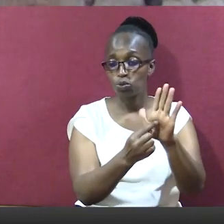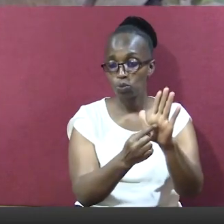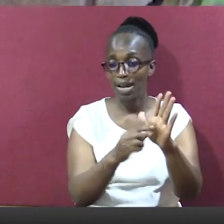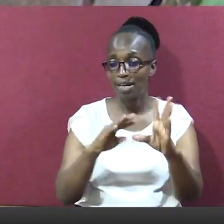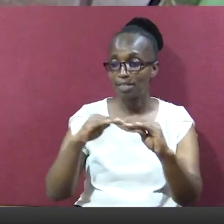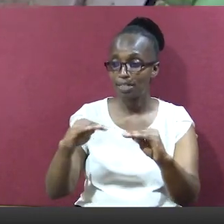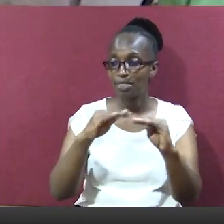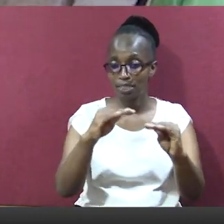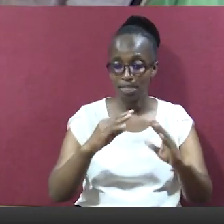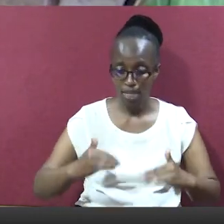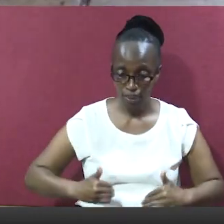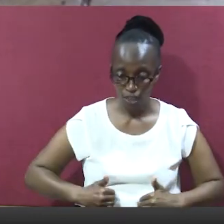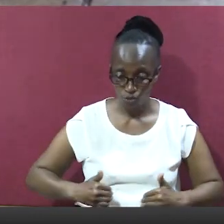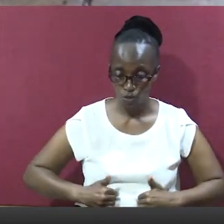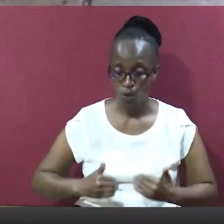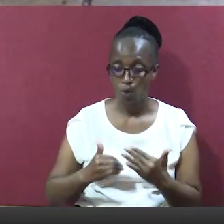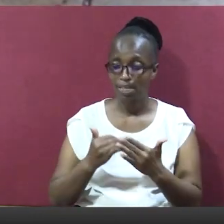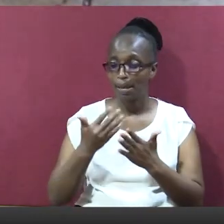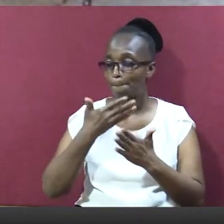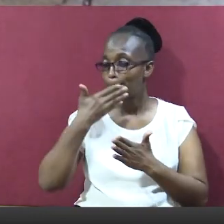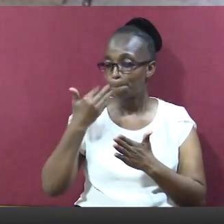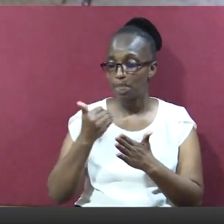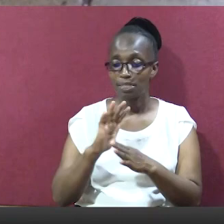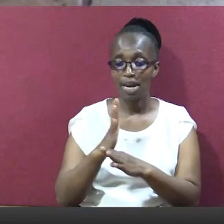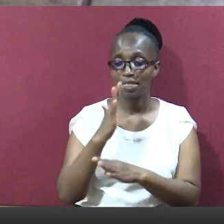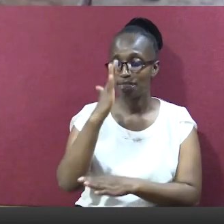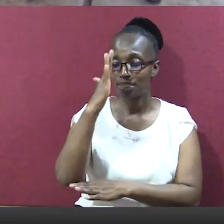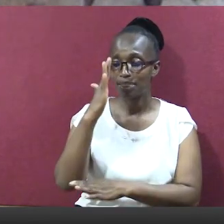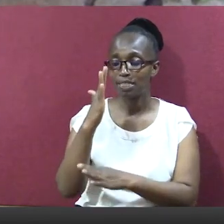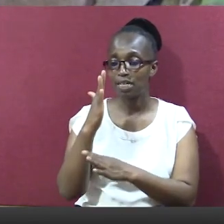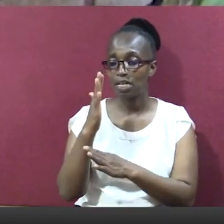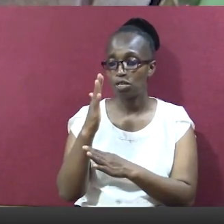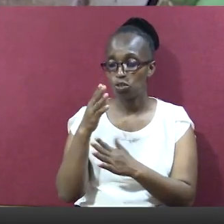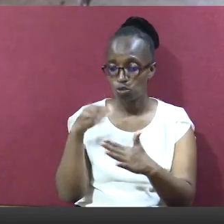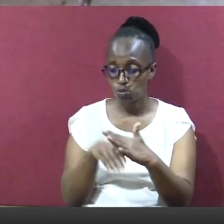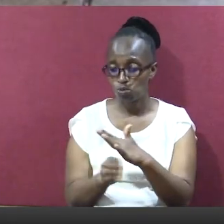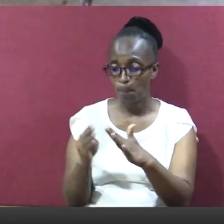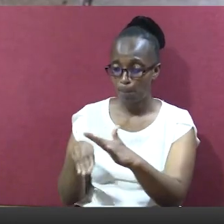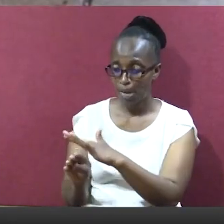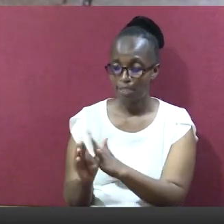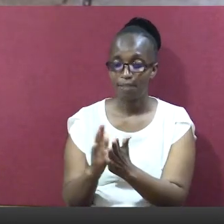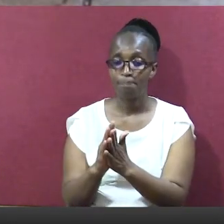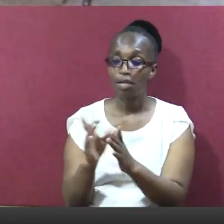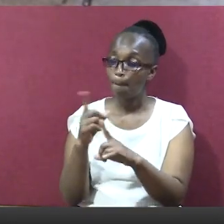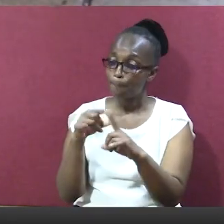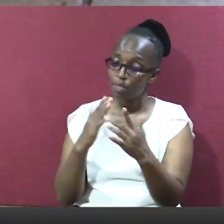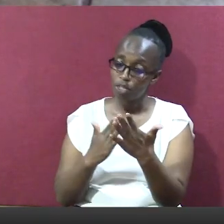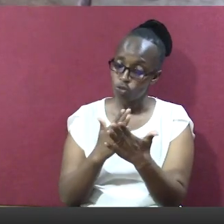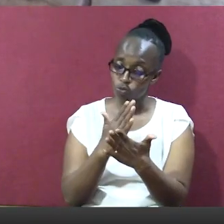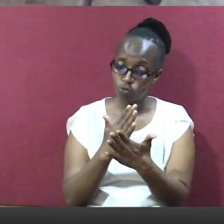Life kuonyesha jamii hasa vijana aina ya miti ya kupanda kupitia mfumo wa kilimo msitu